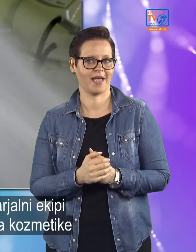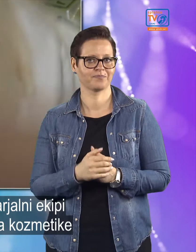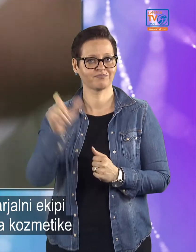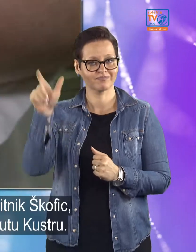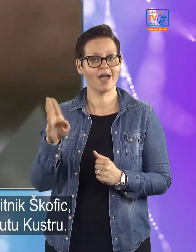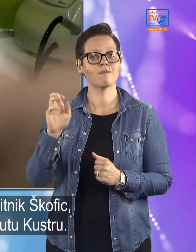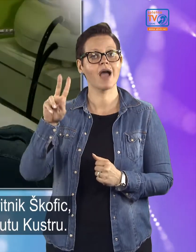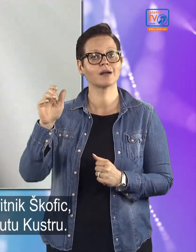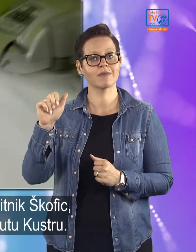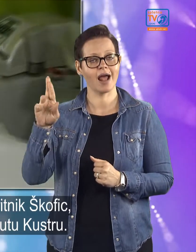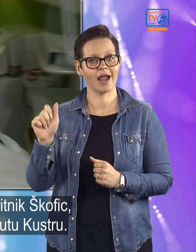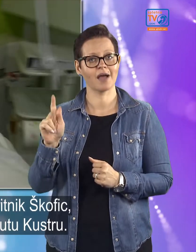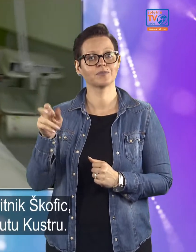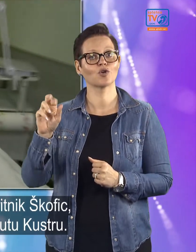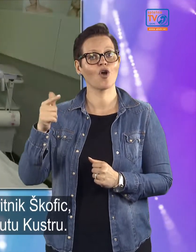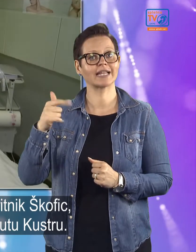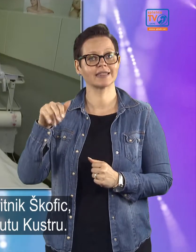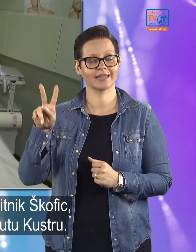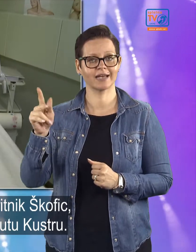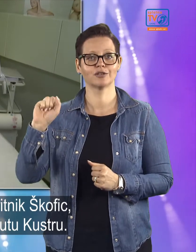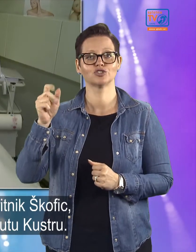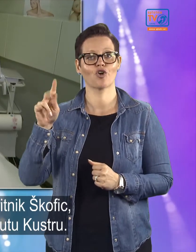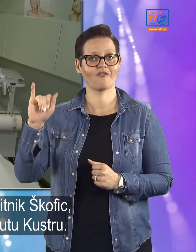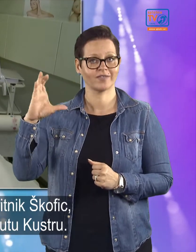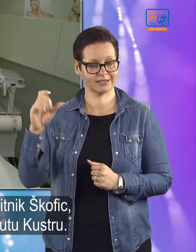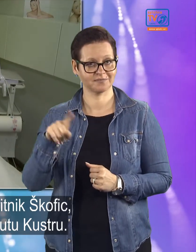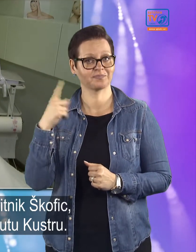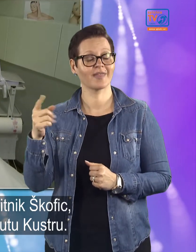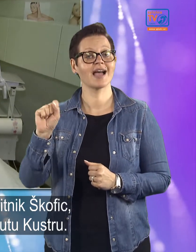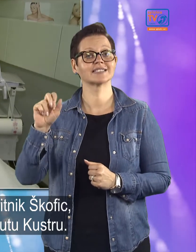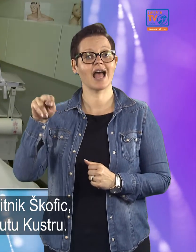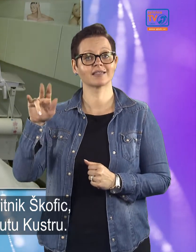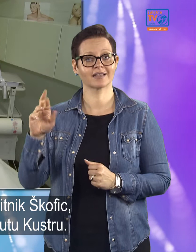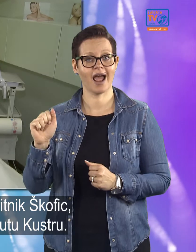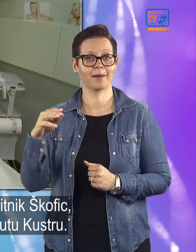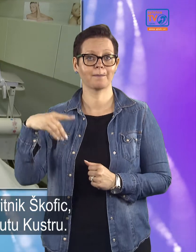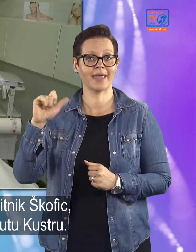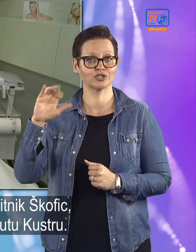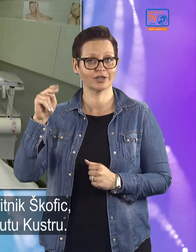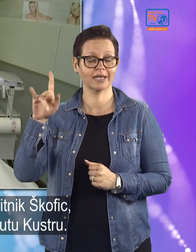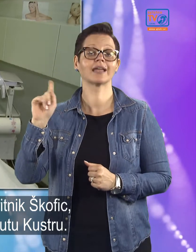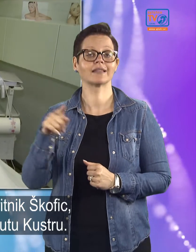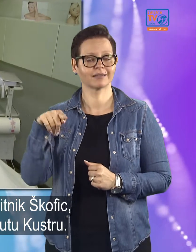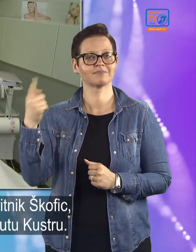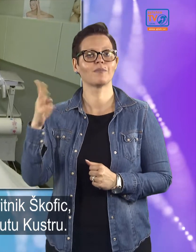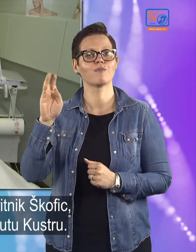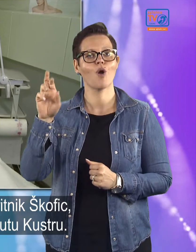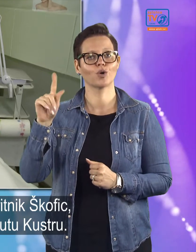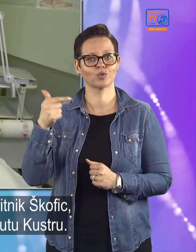in lepote, Barbari Koritnik Škofic, Sandri Pečnik in Borutu